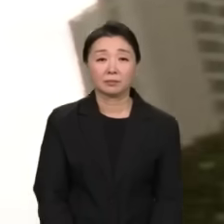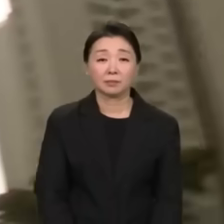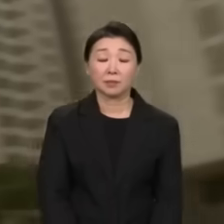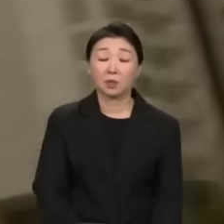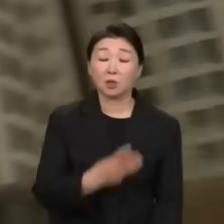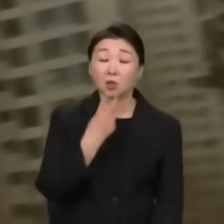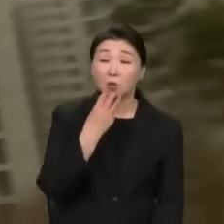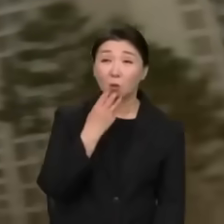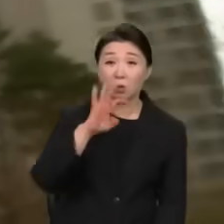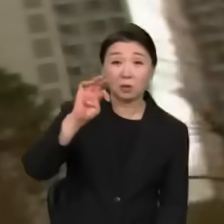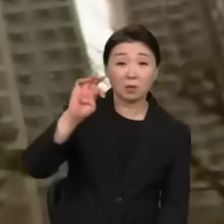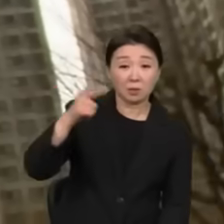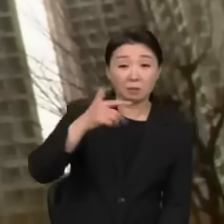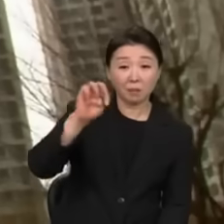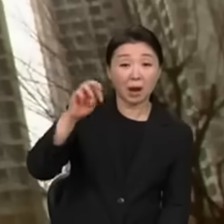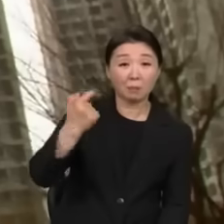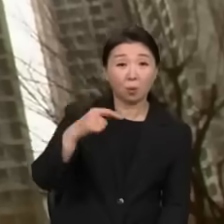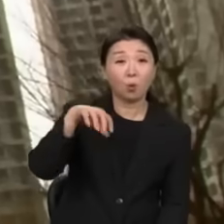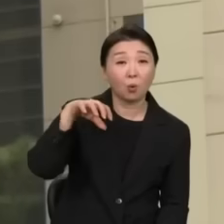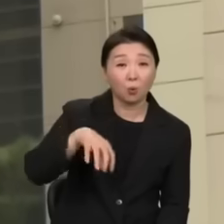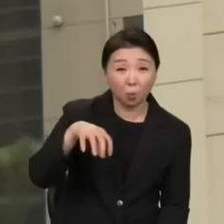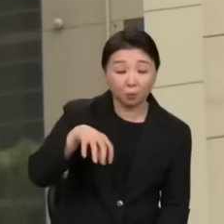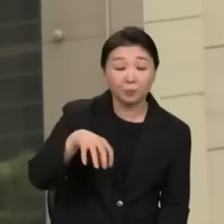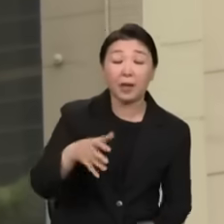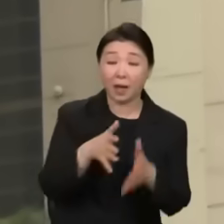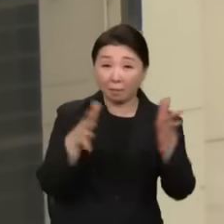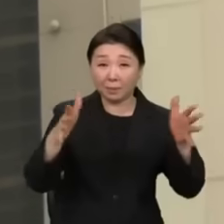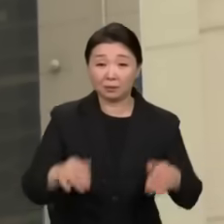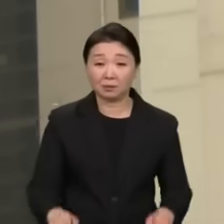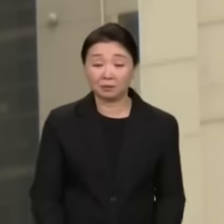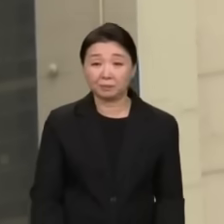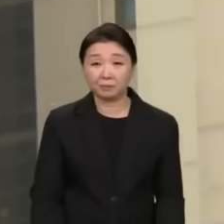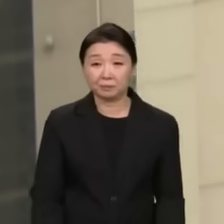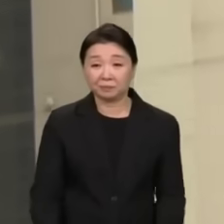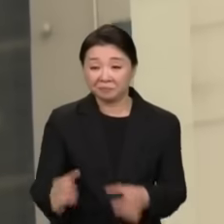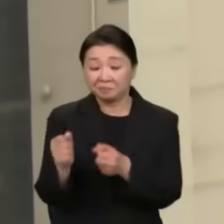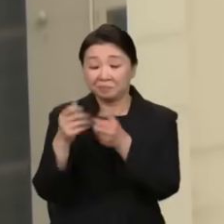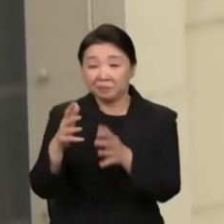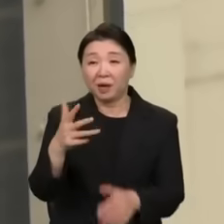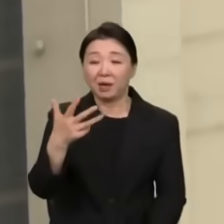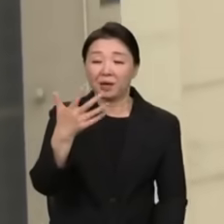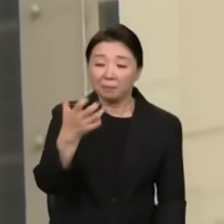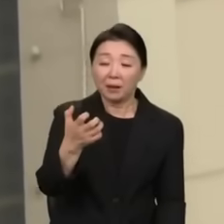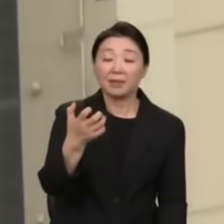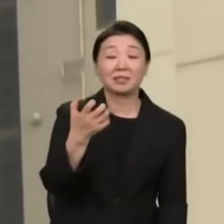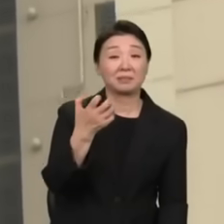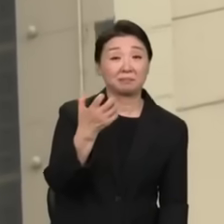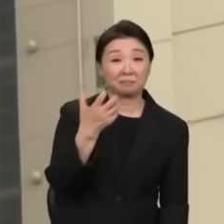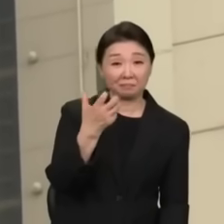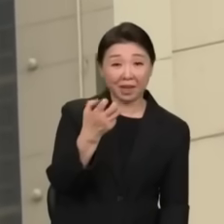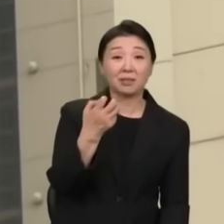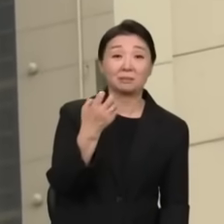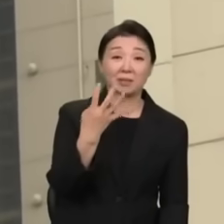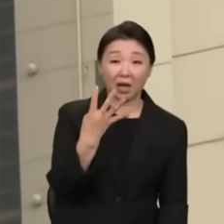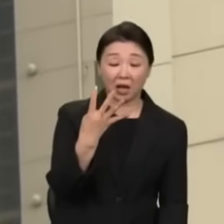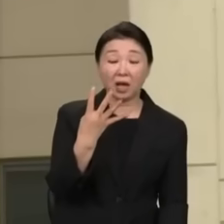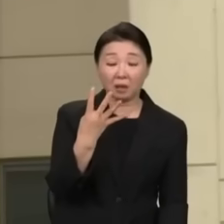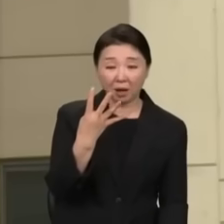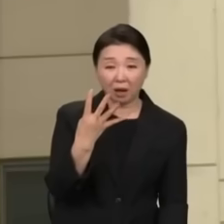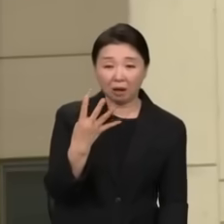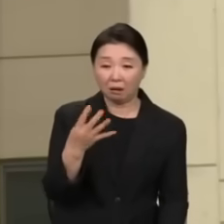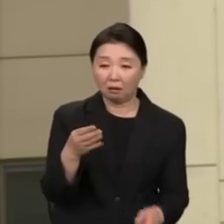서울 반포동 역세권의 대단지 아파트입니다. 전용 면적 84제곱미터 아파트에 거래 가격과 공시가를